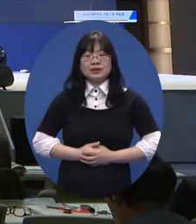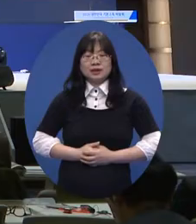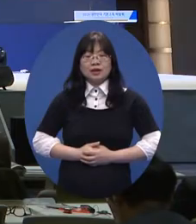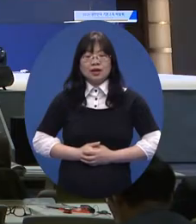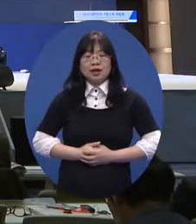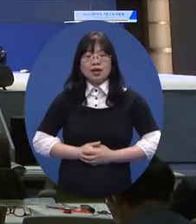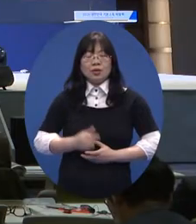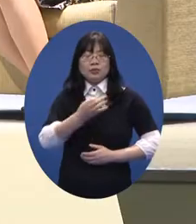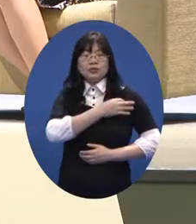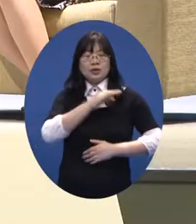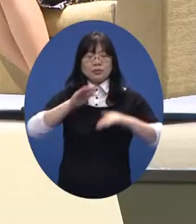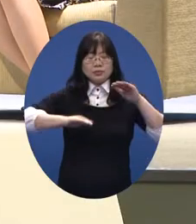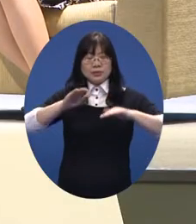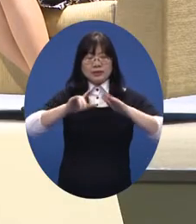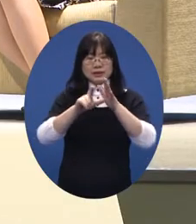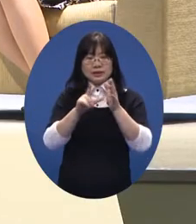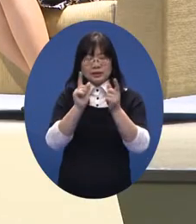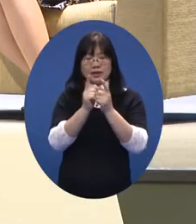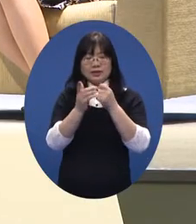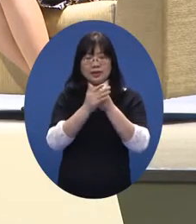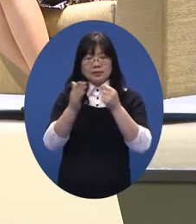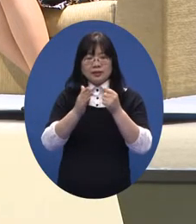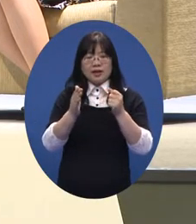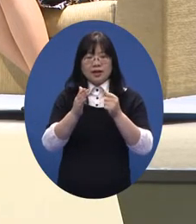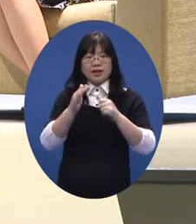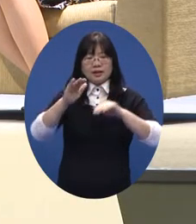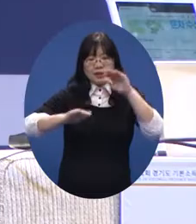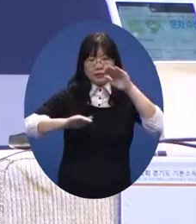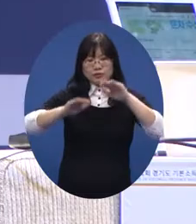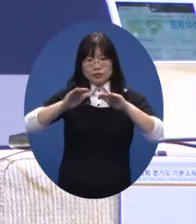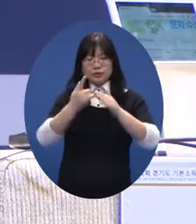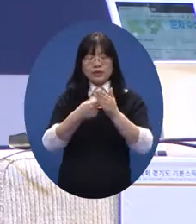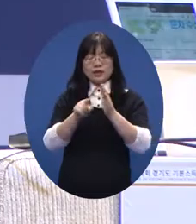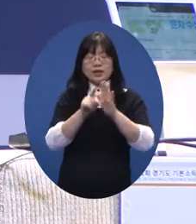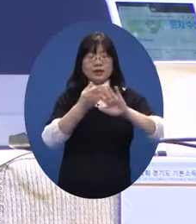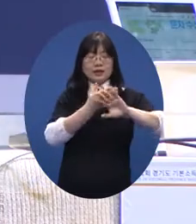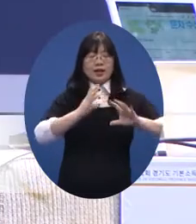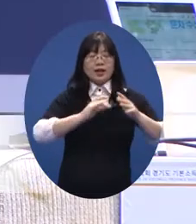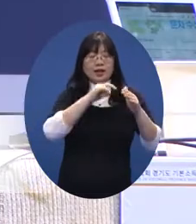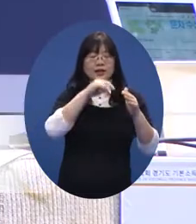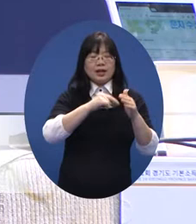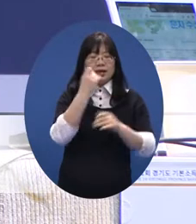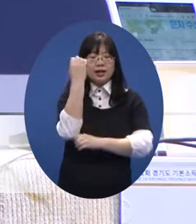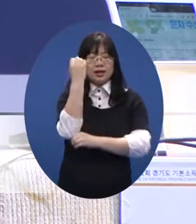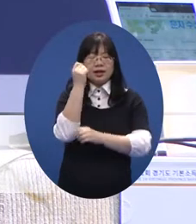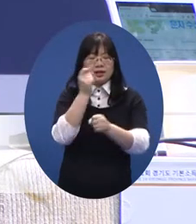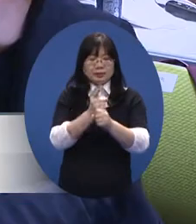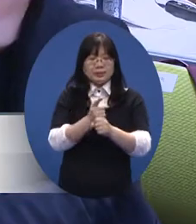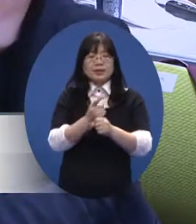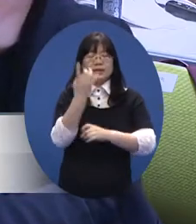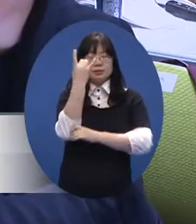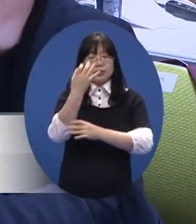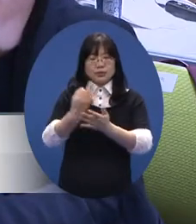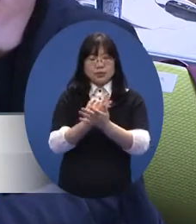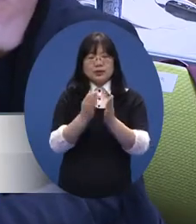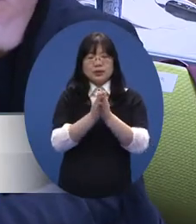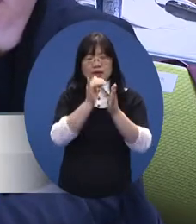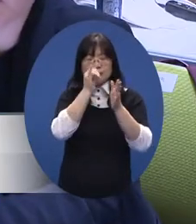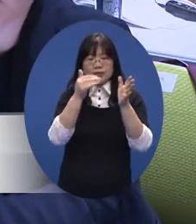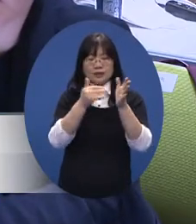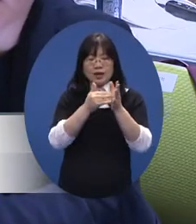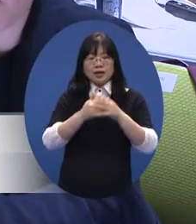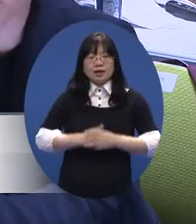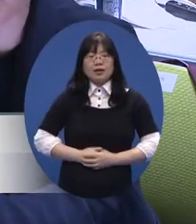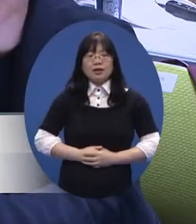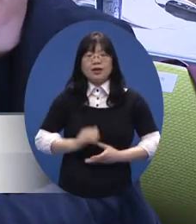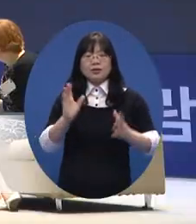있는 부의 불평등 시대. 이 간극을 줄이기 위한 대안으로 해외에선 이미 기본소득 실험들이 진행됐는데, 토론에선